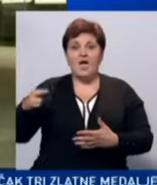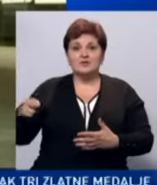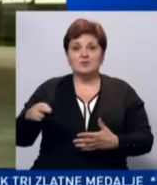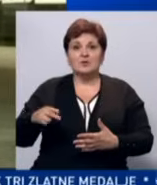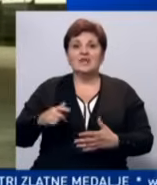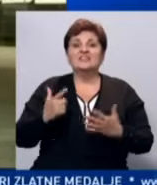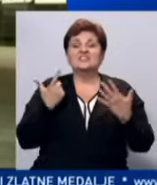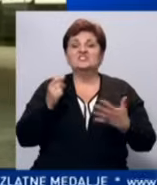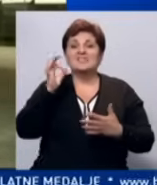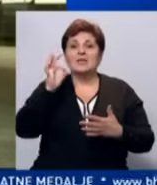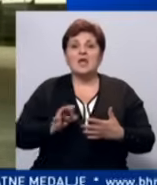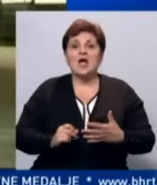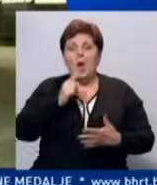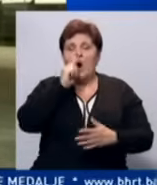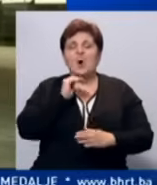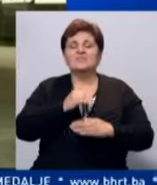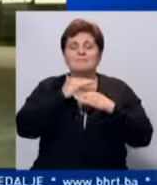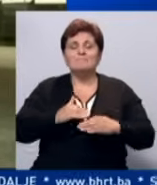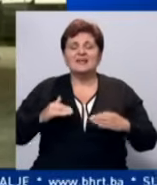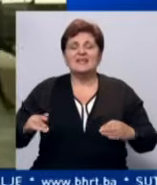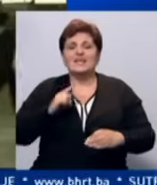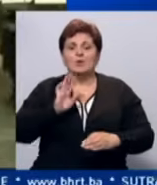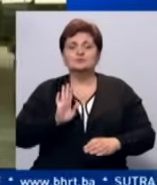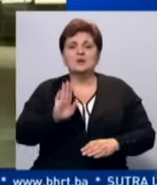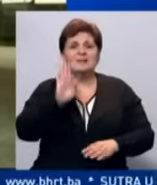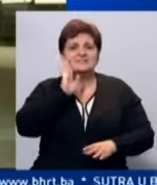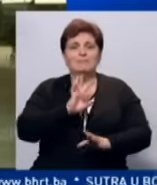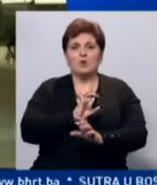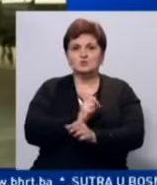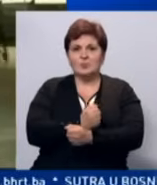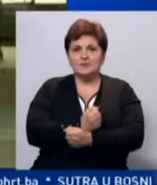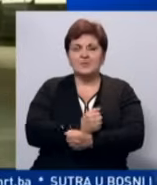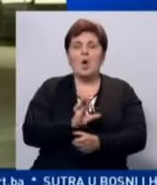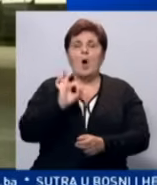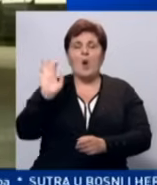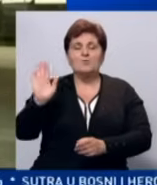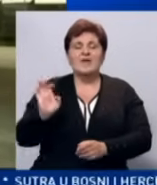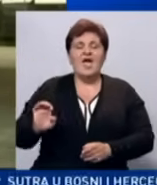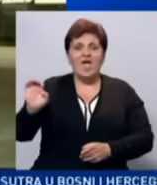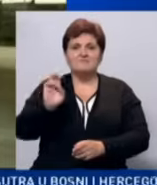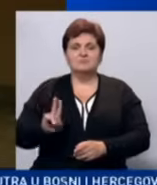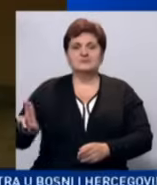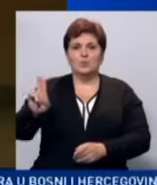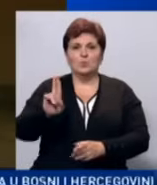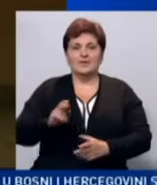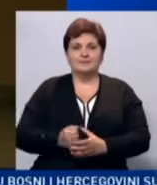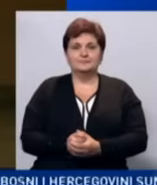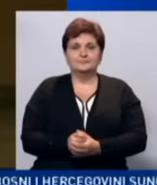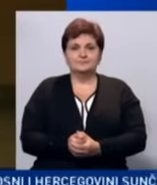odnosno 7% od milijardu eura koji su namijenjeni za Bosnu i Hercegovinu od Evropske unije.